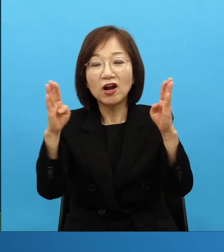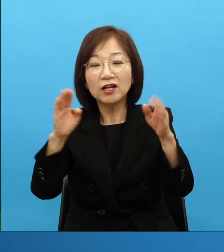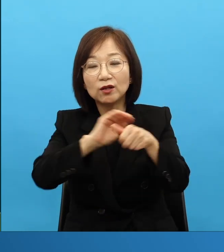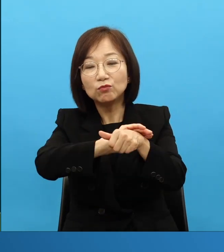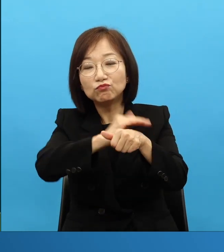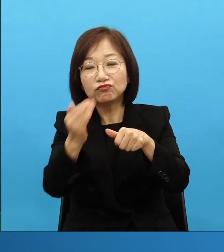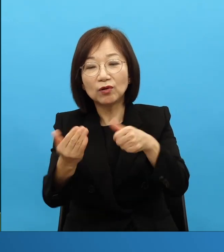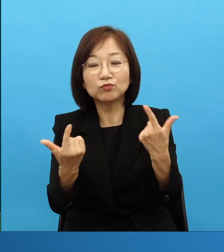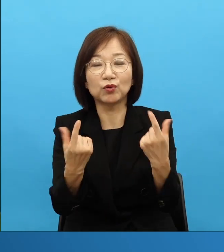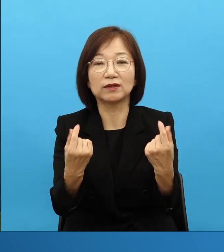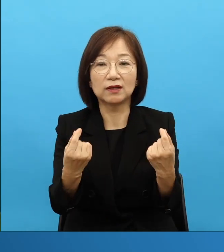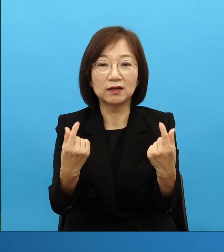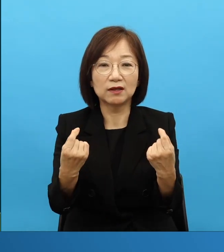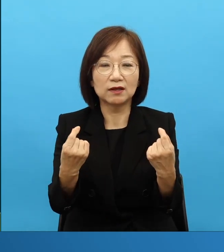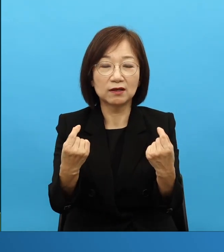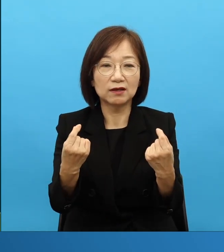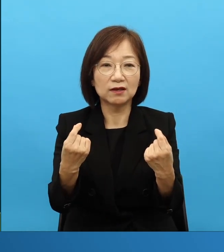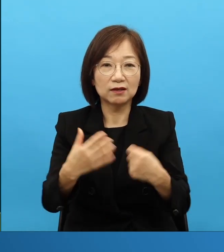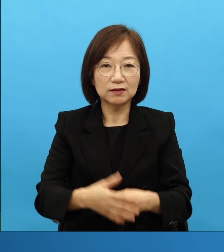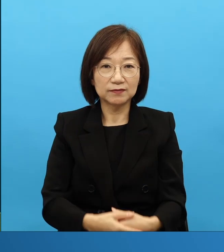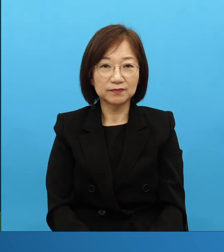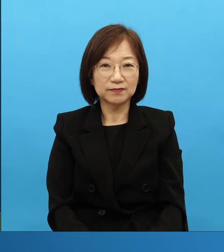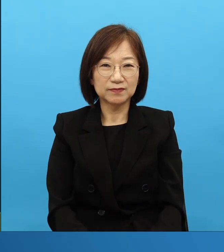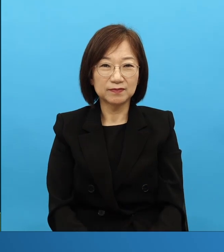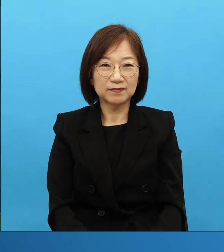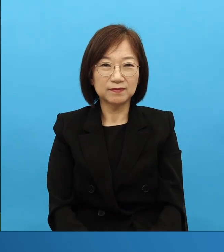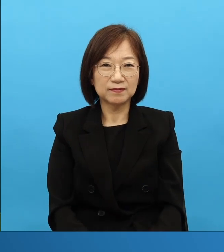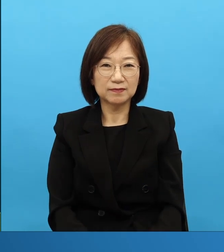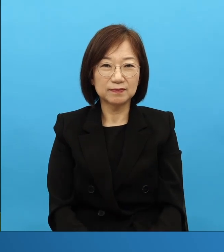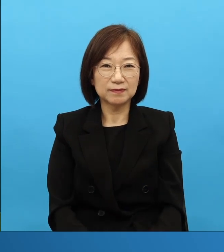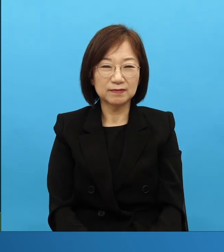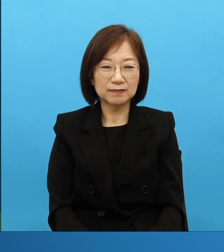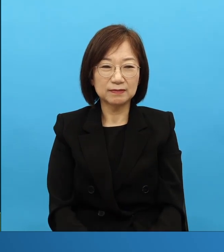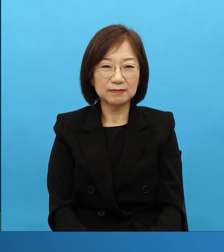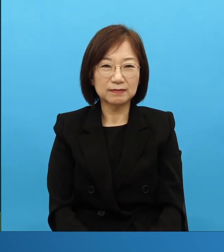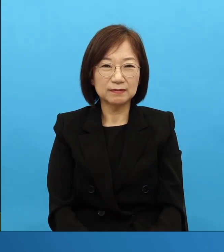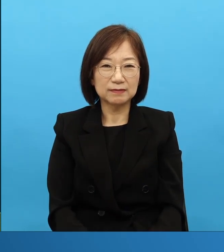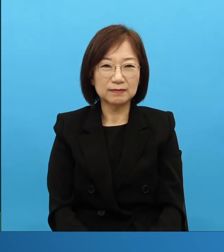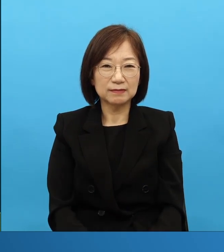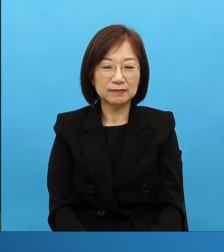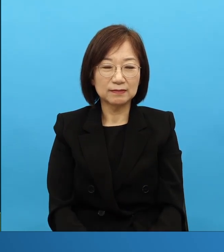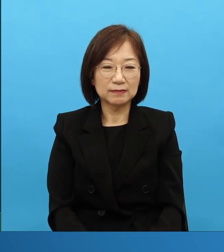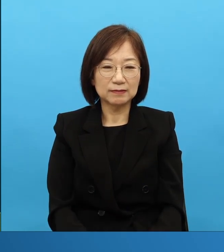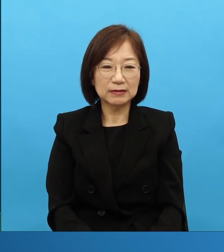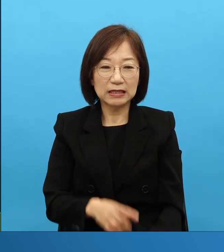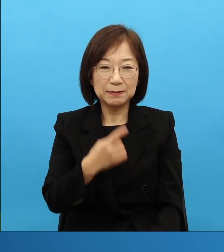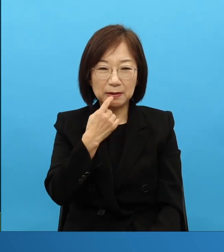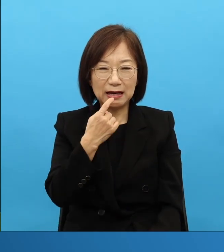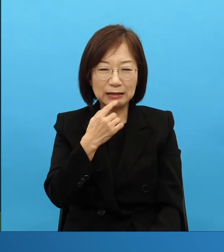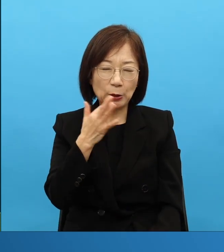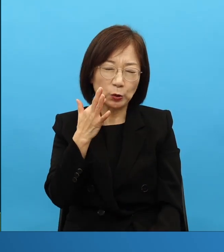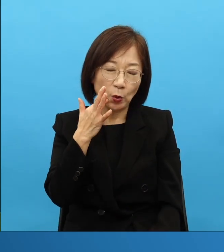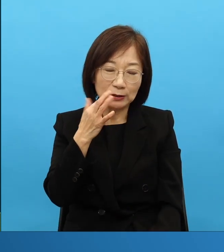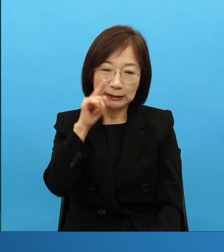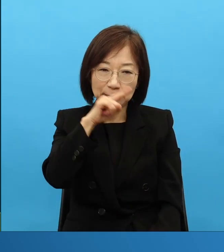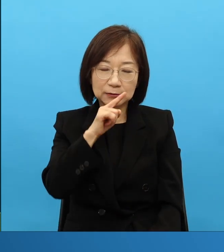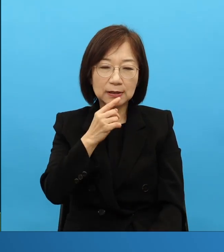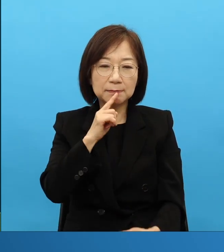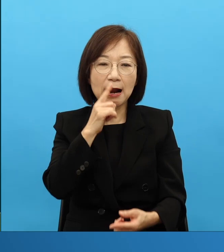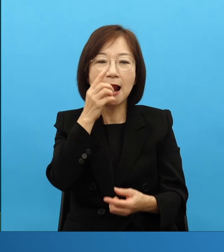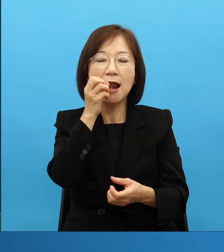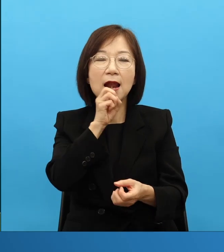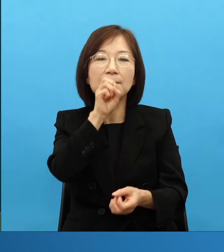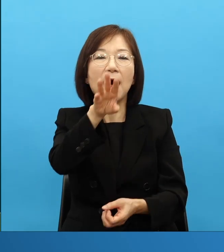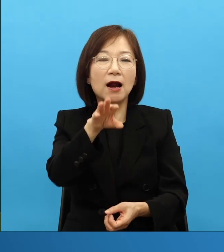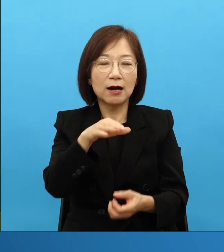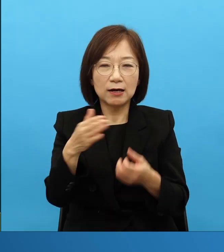your throats are open graves. 그 막 죽은 막 독한 말들 나오니까요. 나올 수밖에 없잖아요. Because they're talking about all these